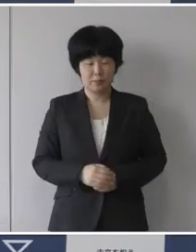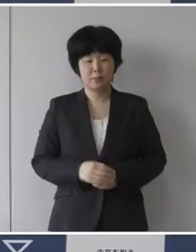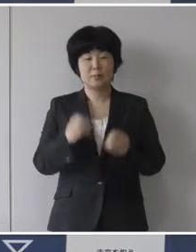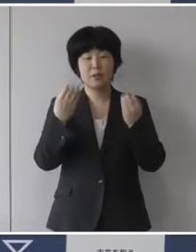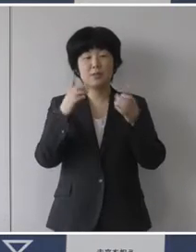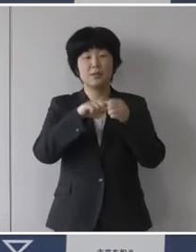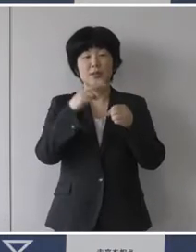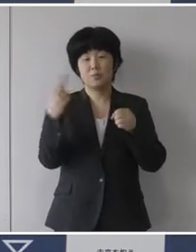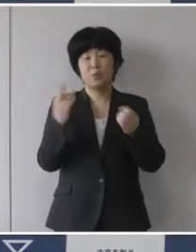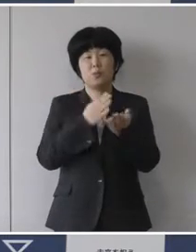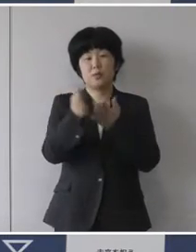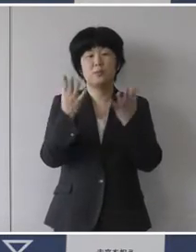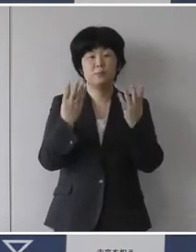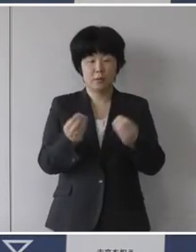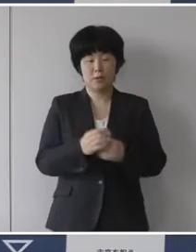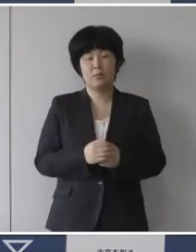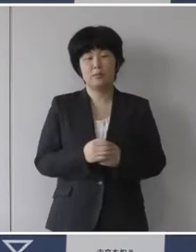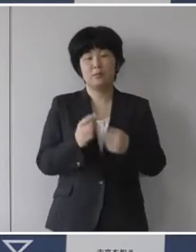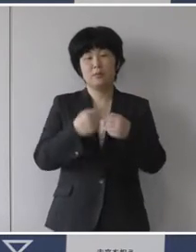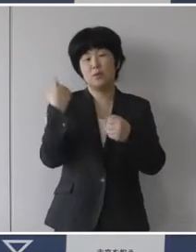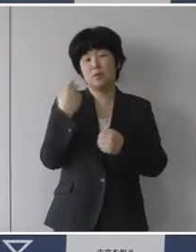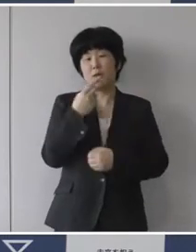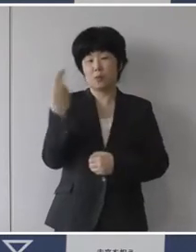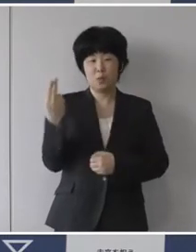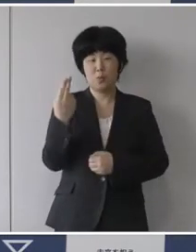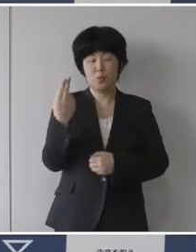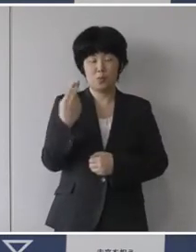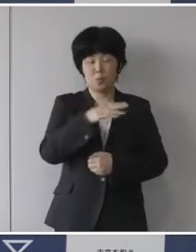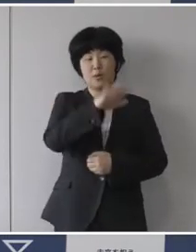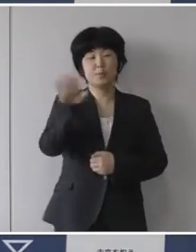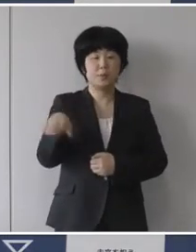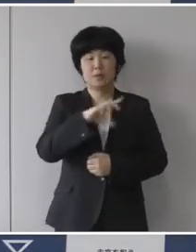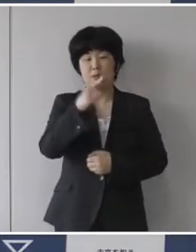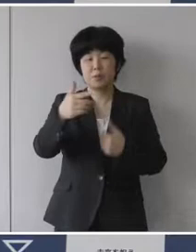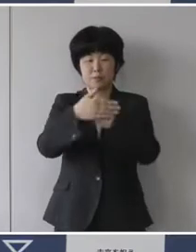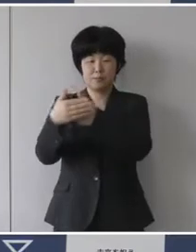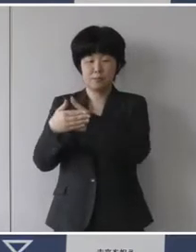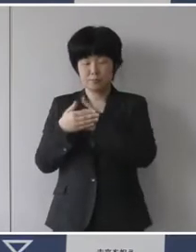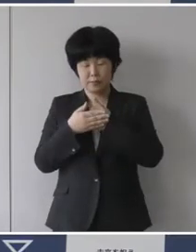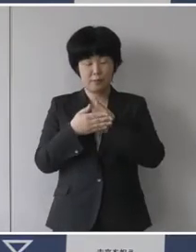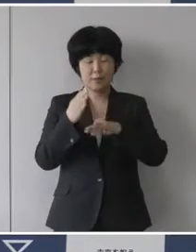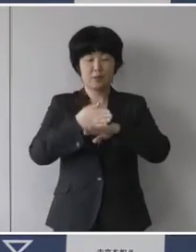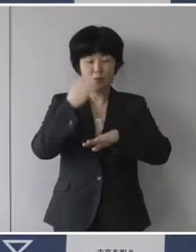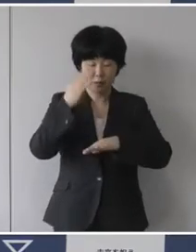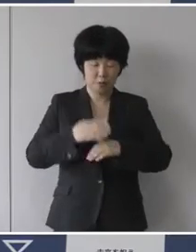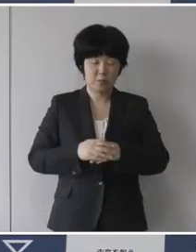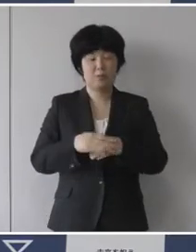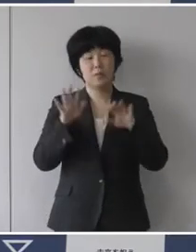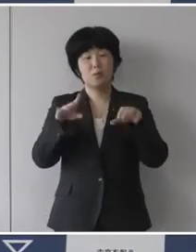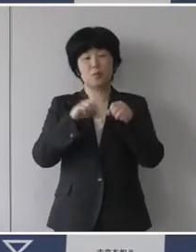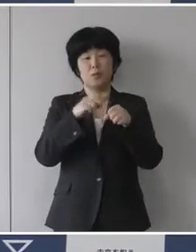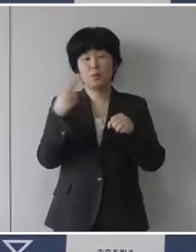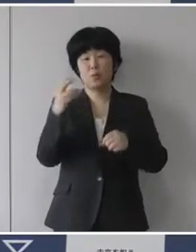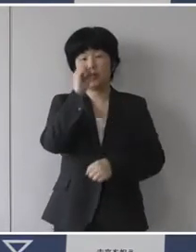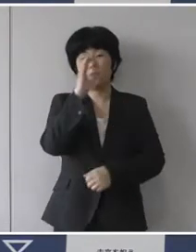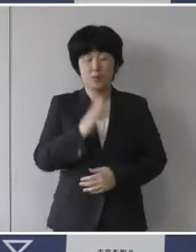たしました。令和3年度は大変皆様方にもお世話になりました。ありがとうございました。今年度もどうぞよろしくお願いいた